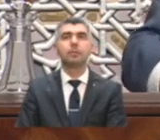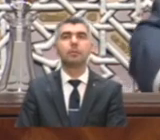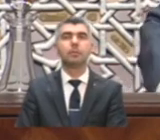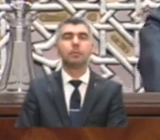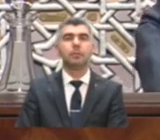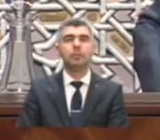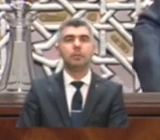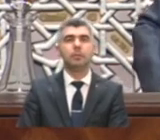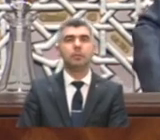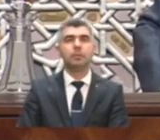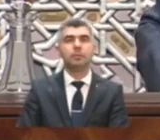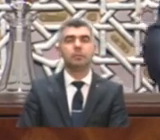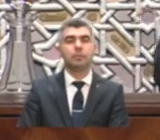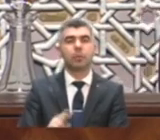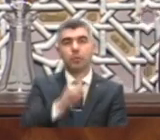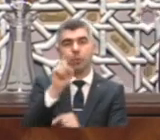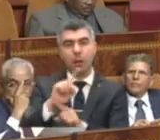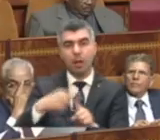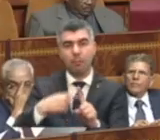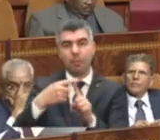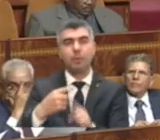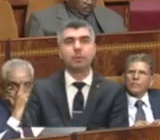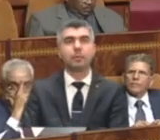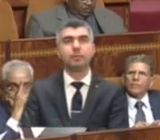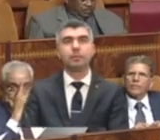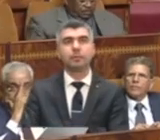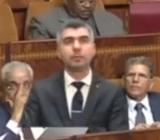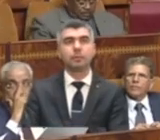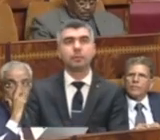نائب محترم. تعقيب تفضلوا.